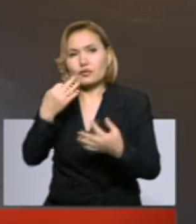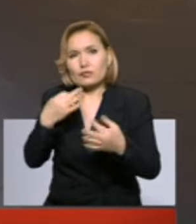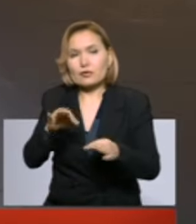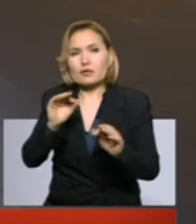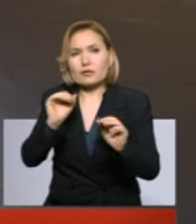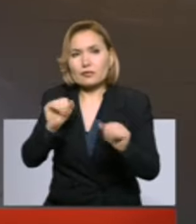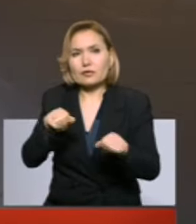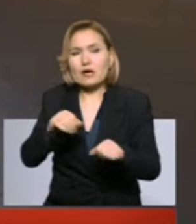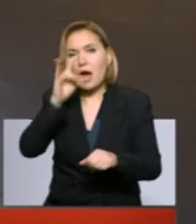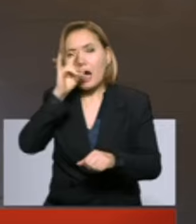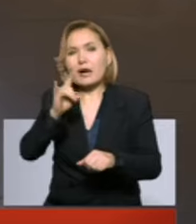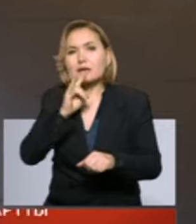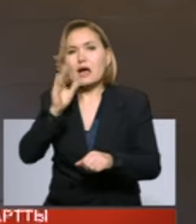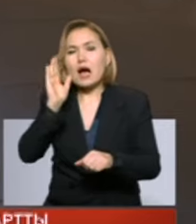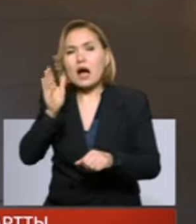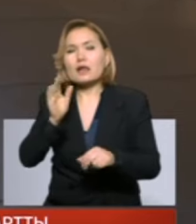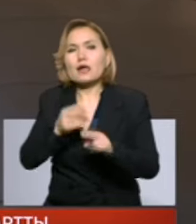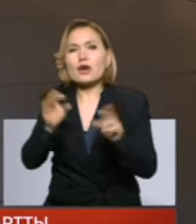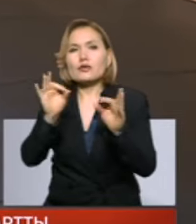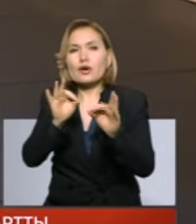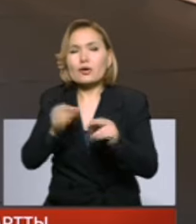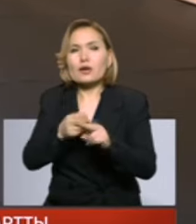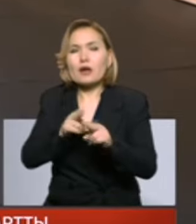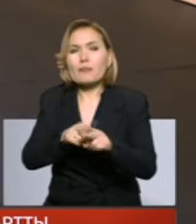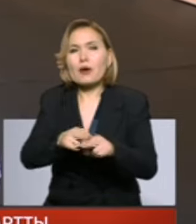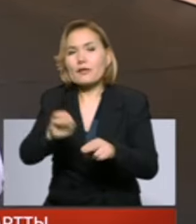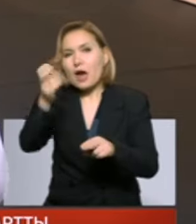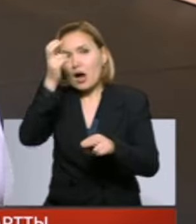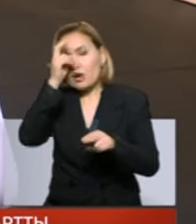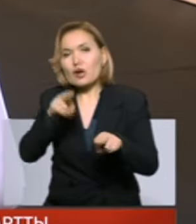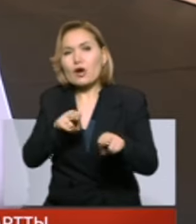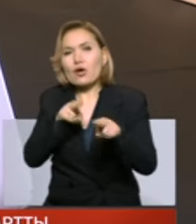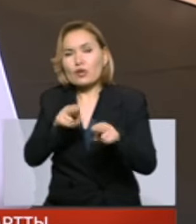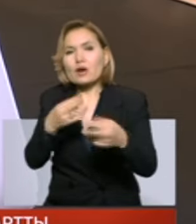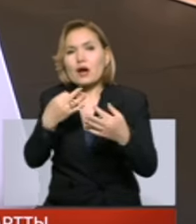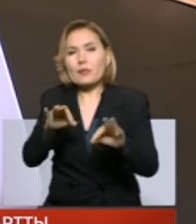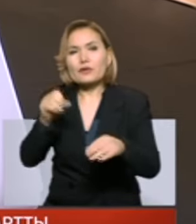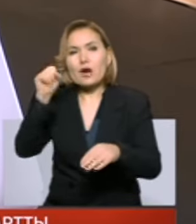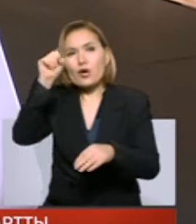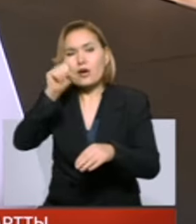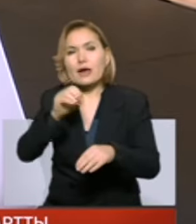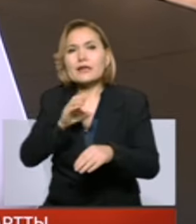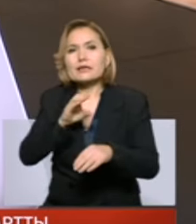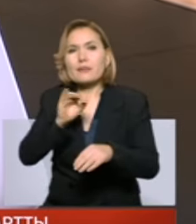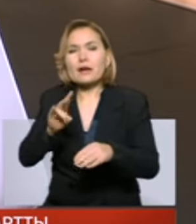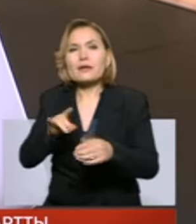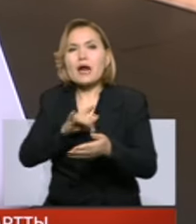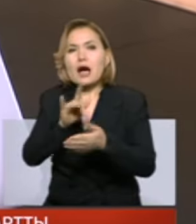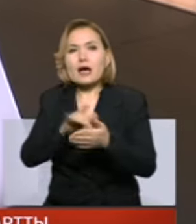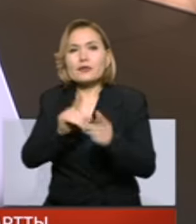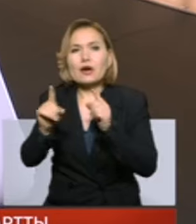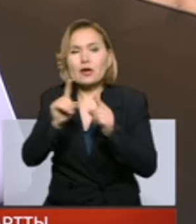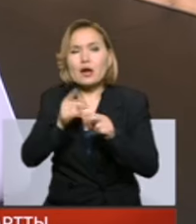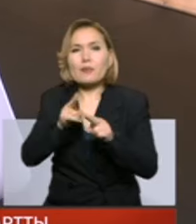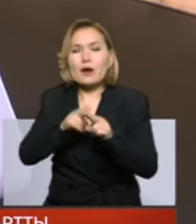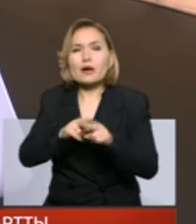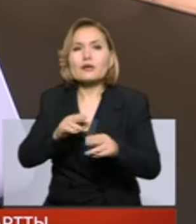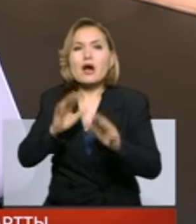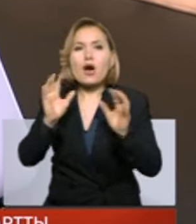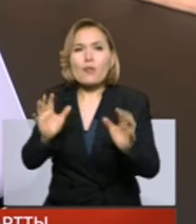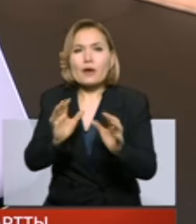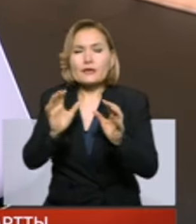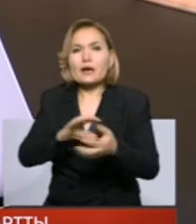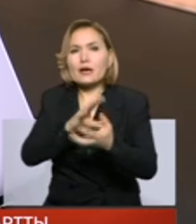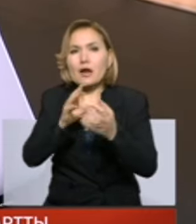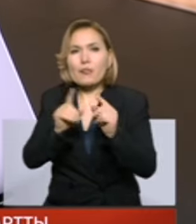Қазақстан алдағы күзде дала жануарын атуға қайта рұқсат етпек. Бұл туралы Өзбекстанның Самарқан қаласында өтіп жатқан жабайы жануарларды